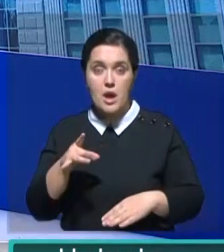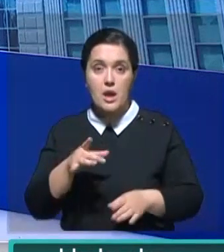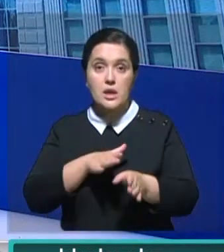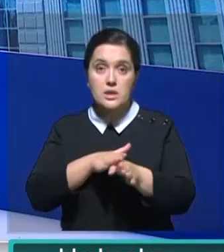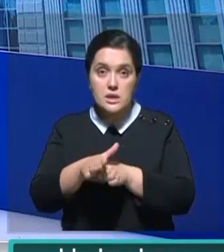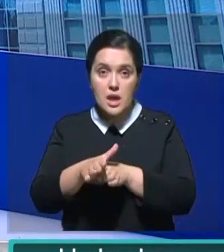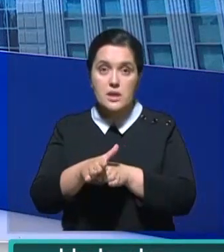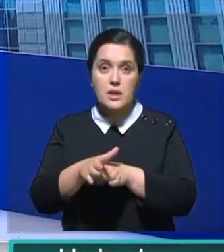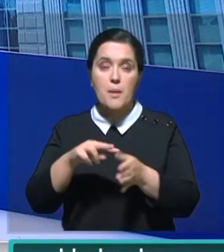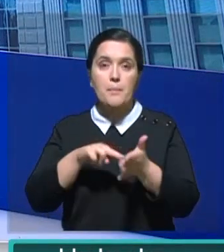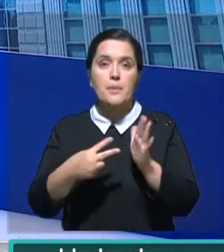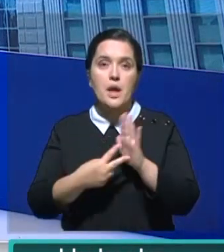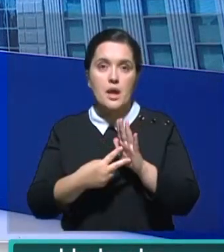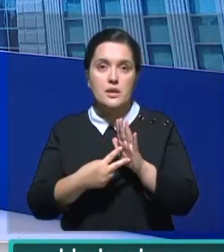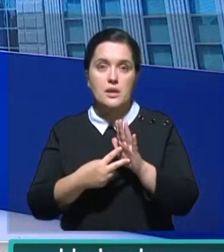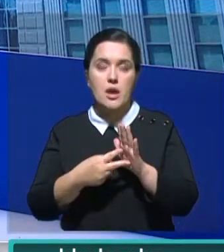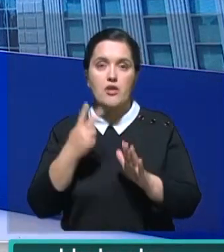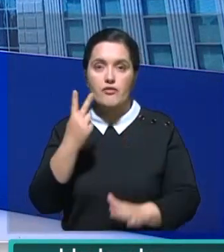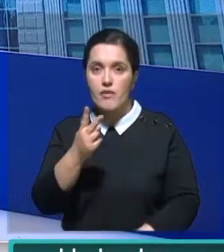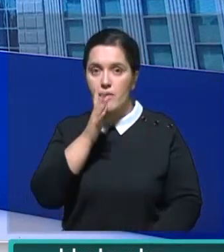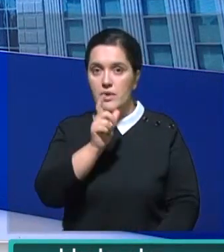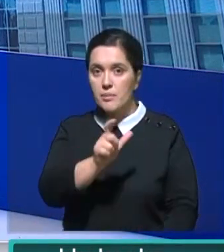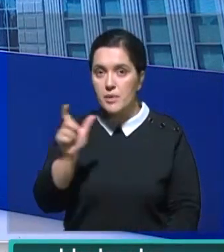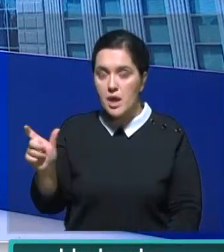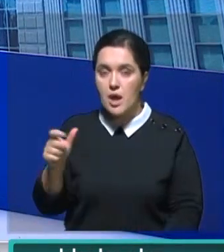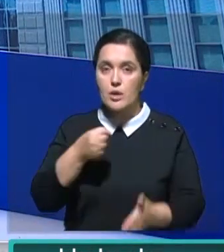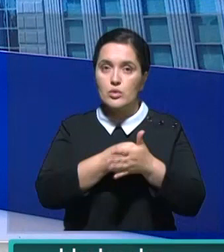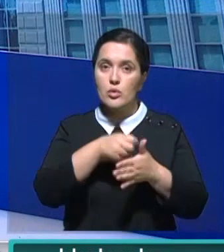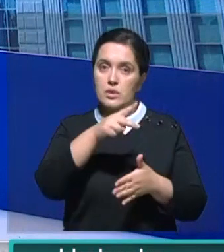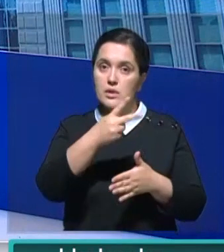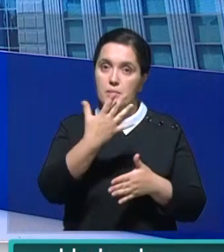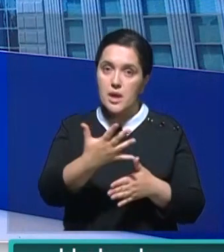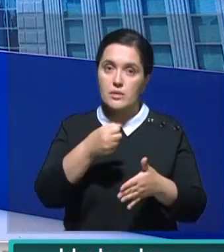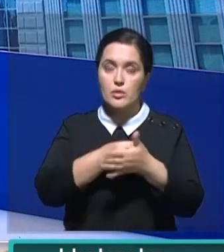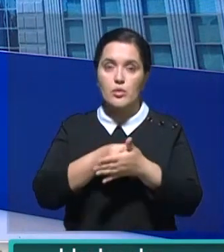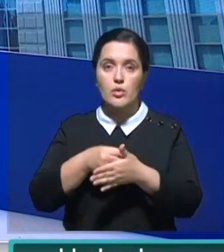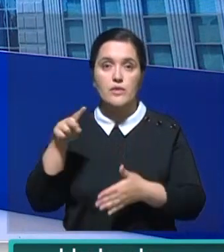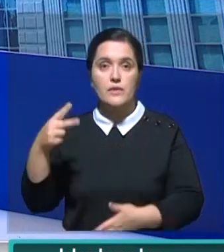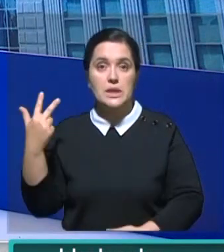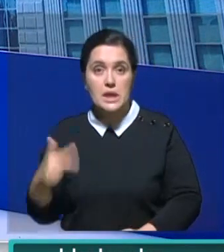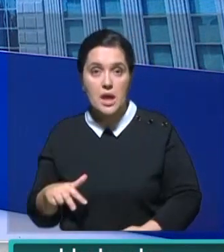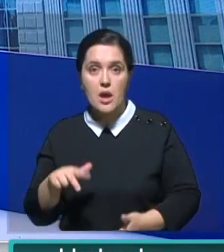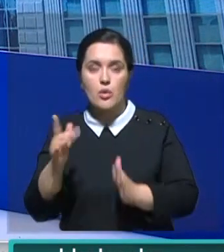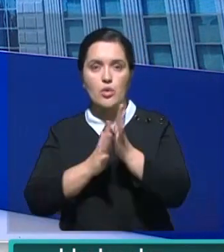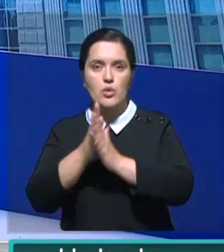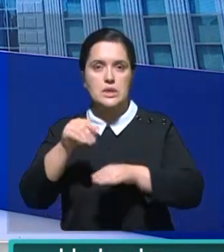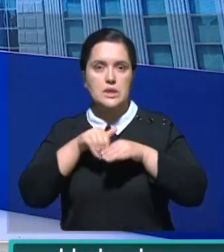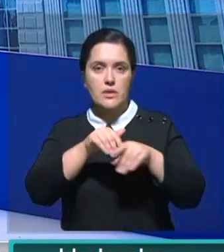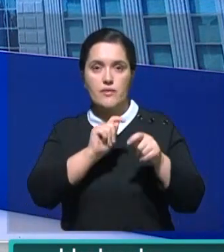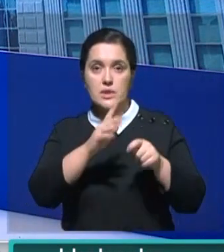Султангазиева, реализовать намеченное планируют в два этапа до 2025 и 2030 годов. В планах рост инвестиций